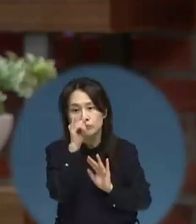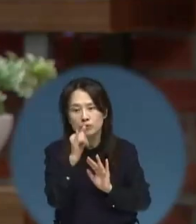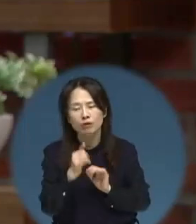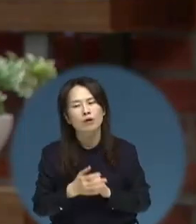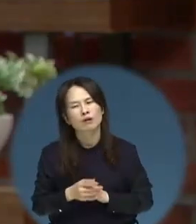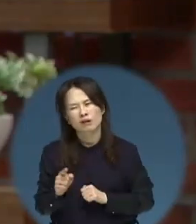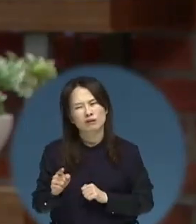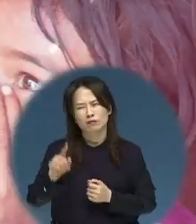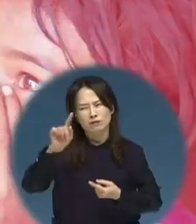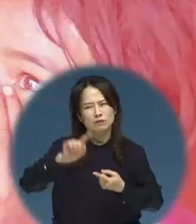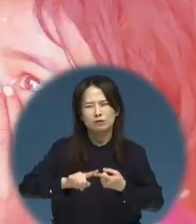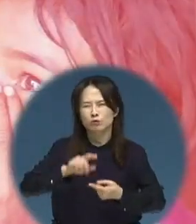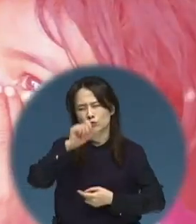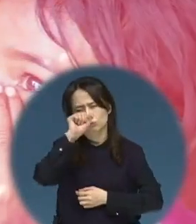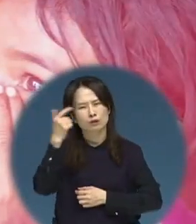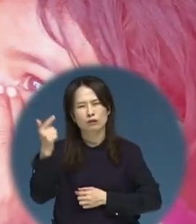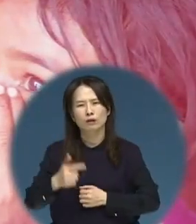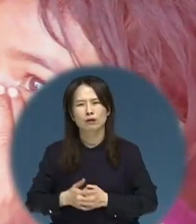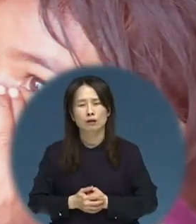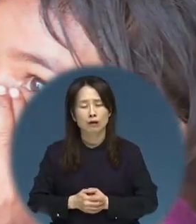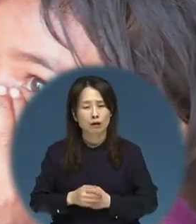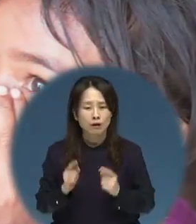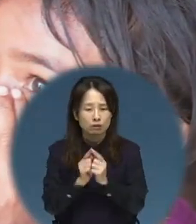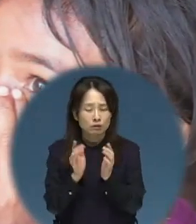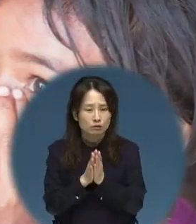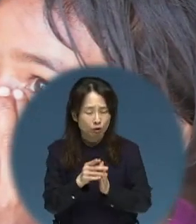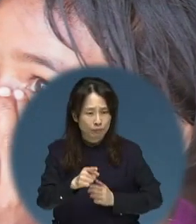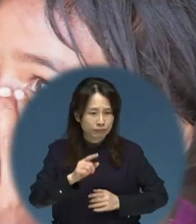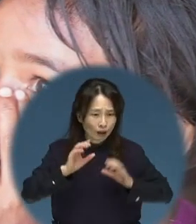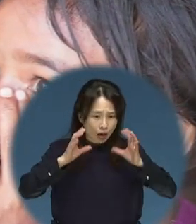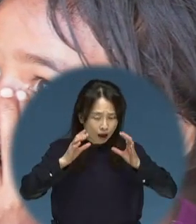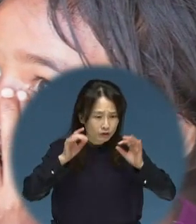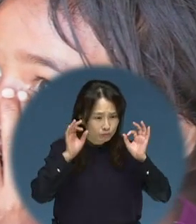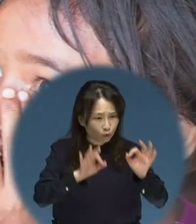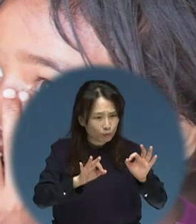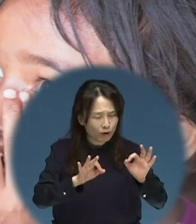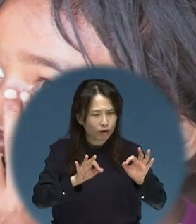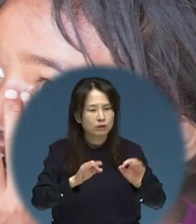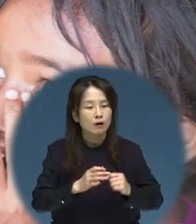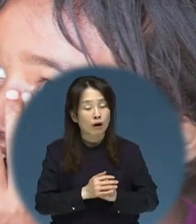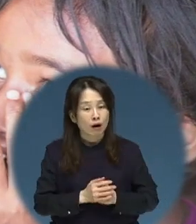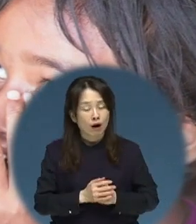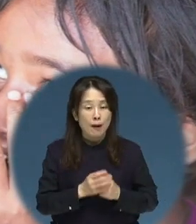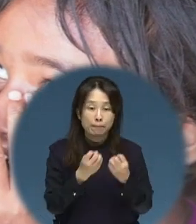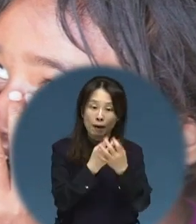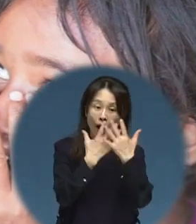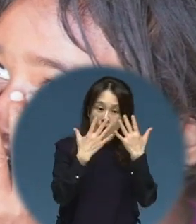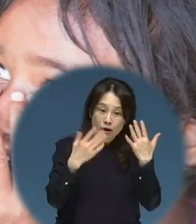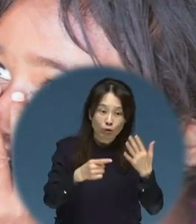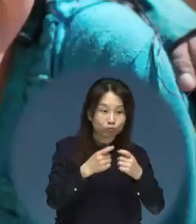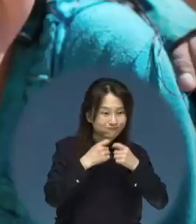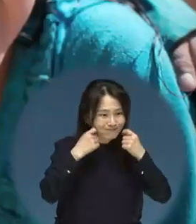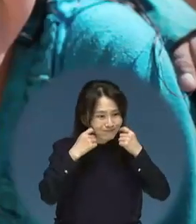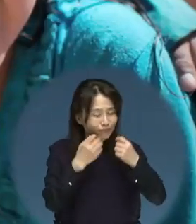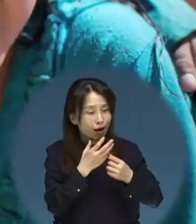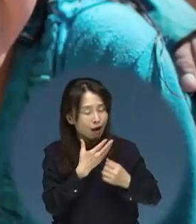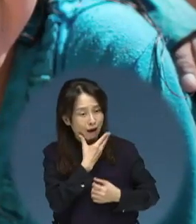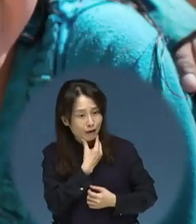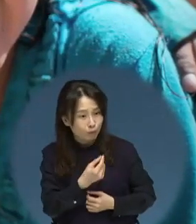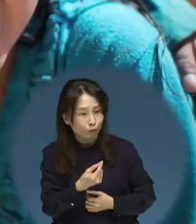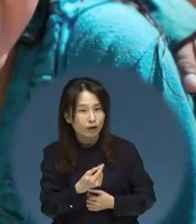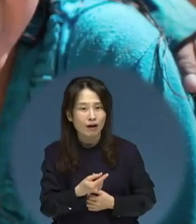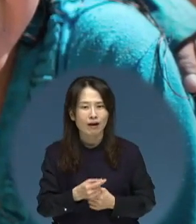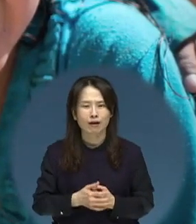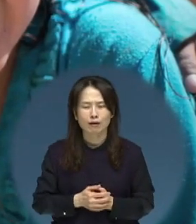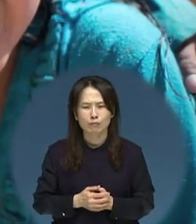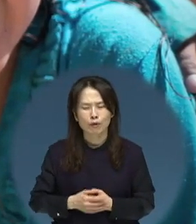가득 차 있어요. 근데 저는 그들이 가난해서 불쌍해서 도와주는 후원보다는 그들이 더 잘 웃고 더 잘